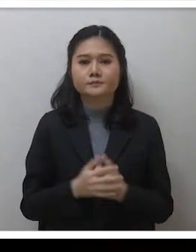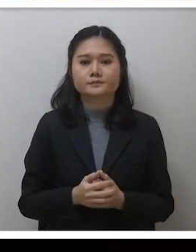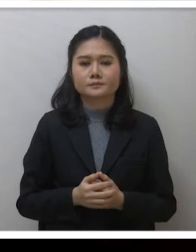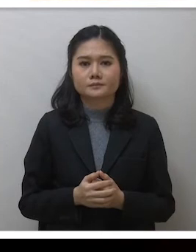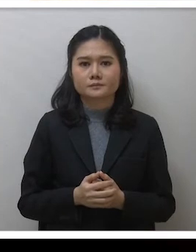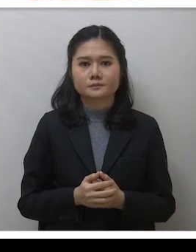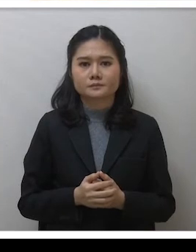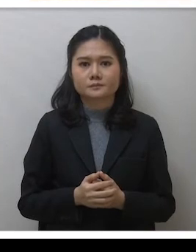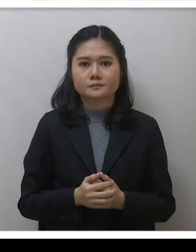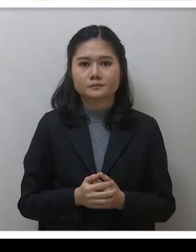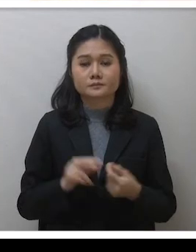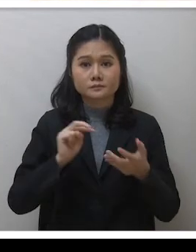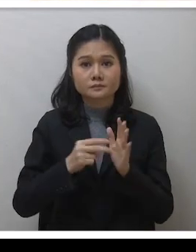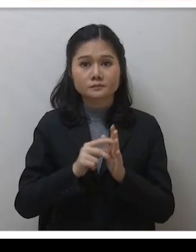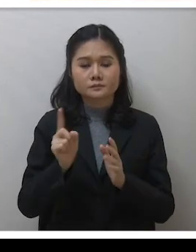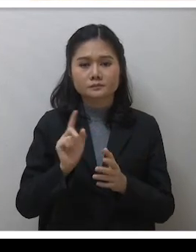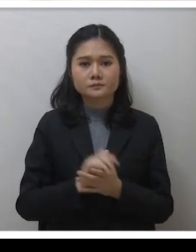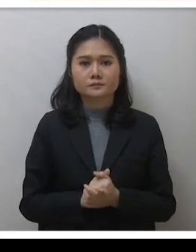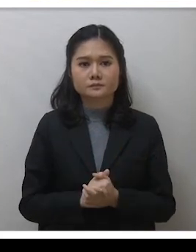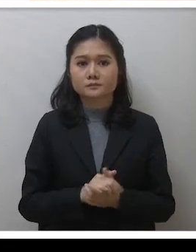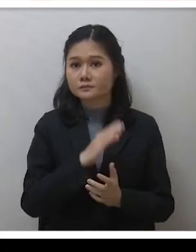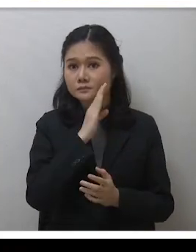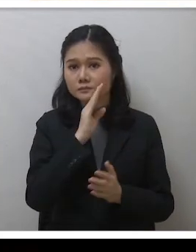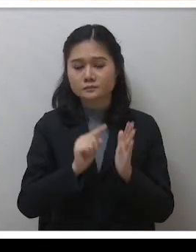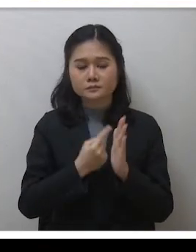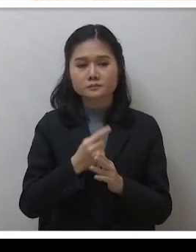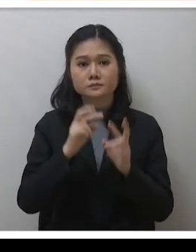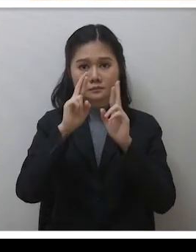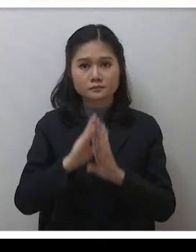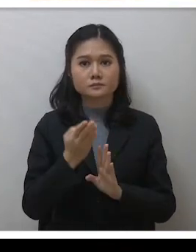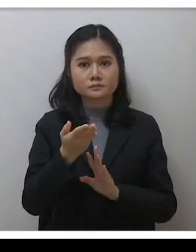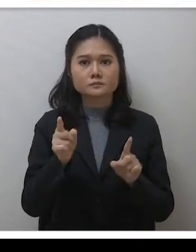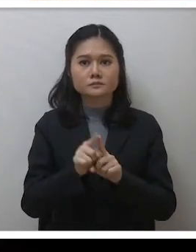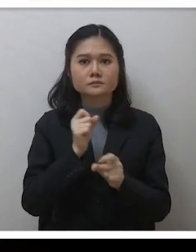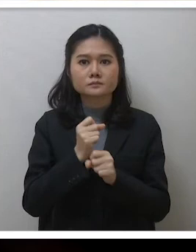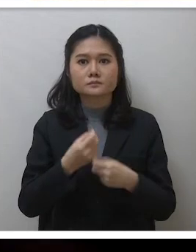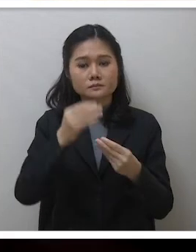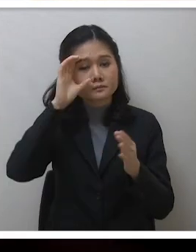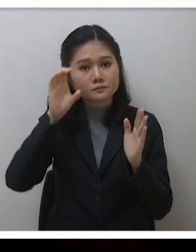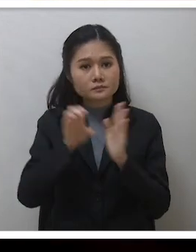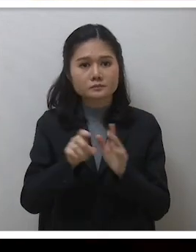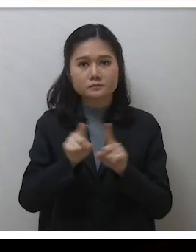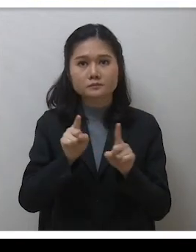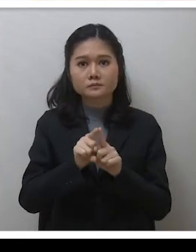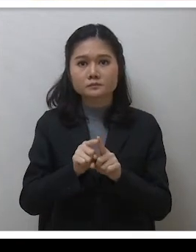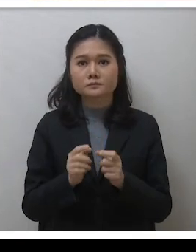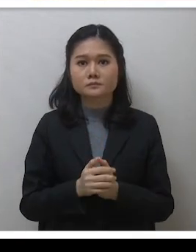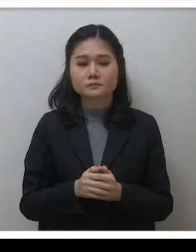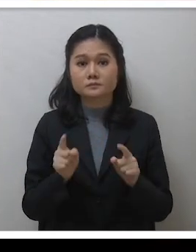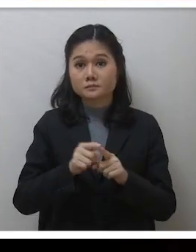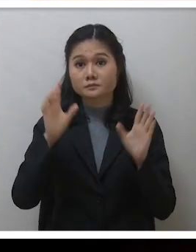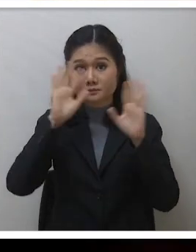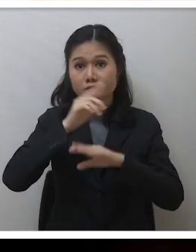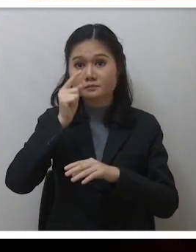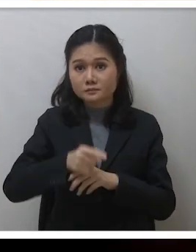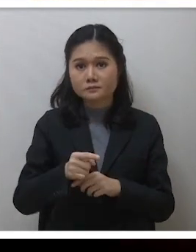หัวไหล่ด้านขวานะครับอันนี้คือถ้าเราขึ้นได้ลักษณะนี้นะฮะจะทำให้ภาพนั้นมีความสมจริง